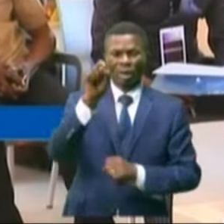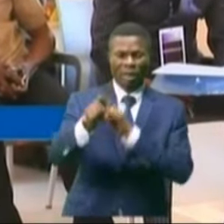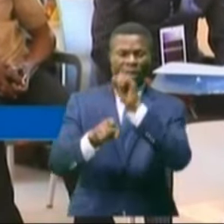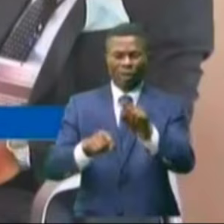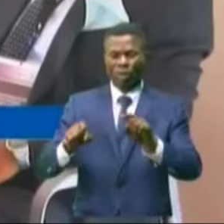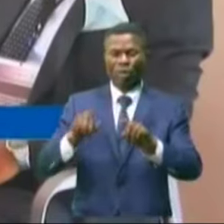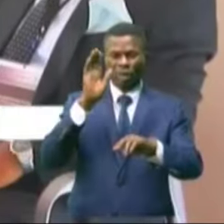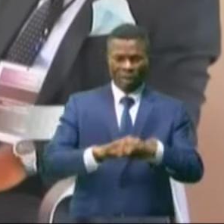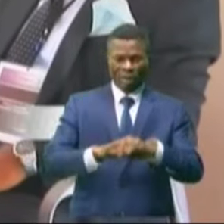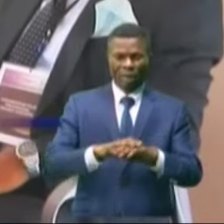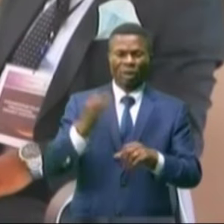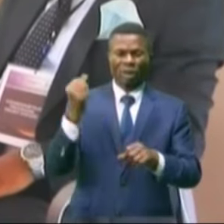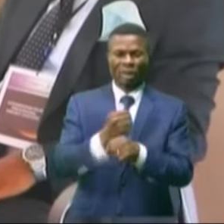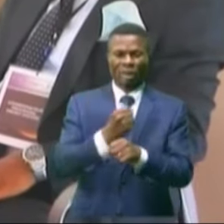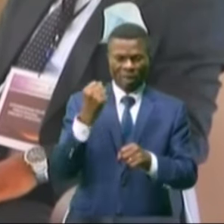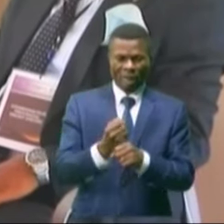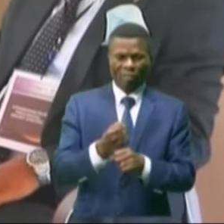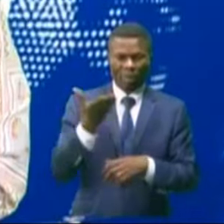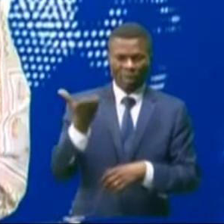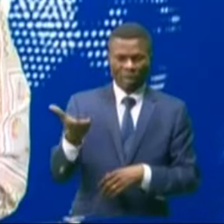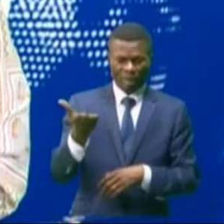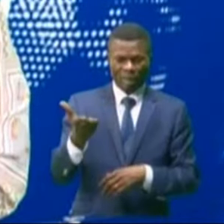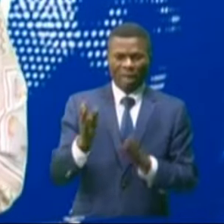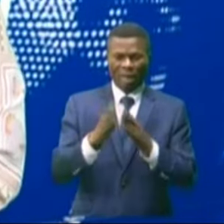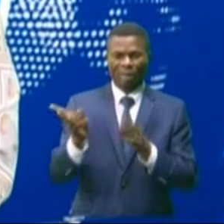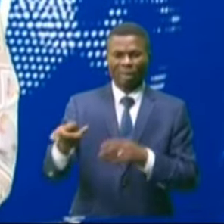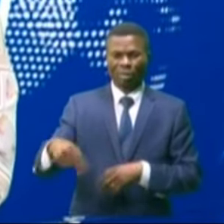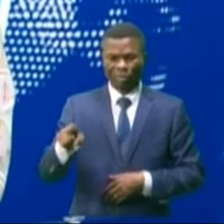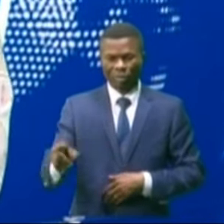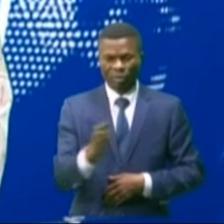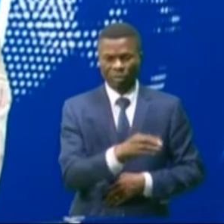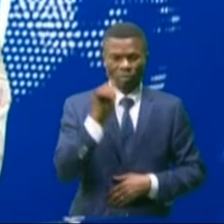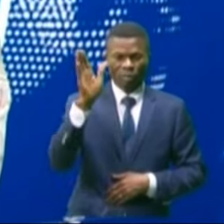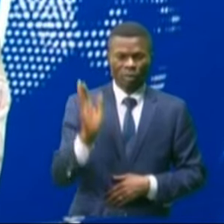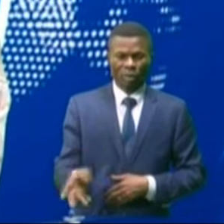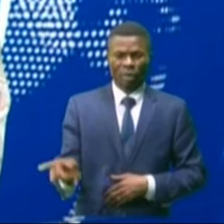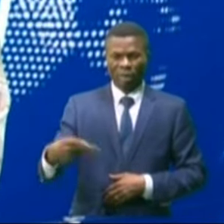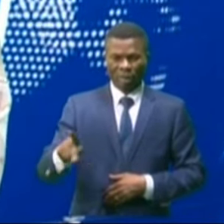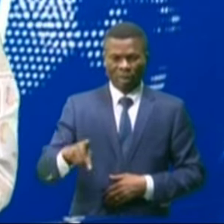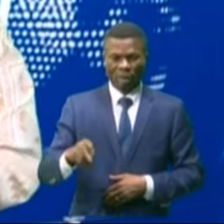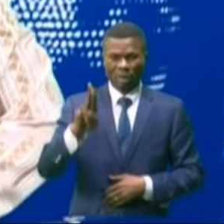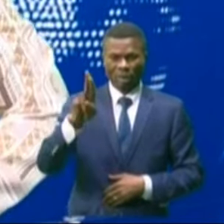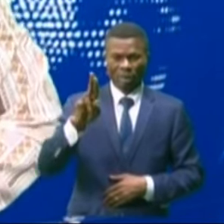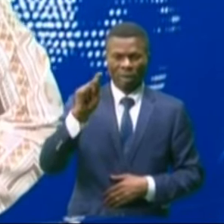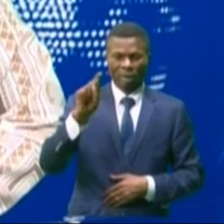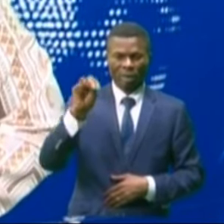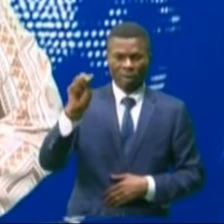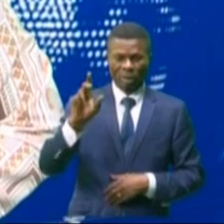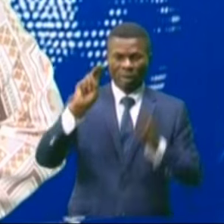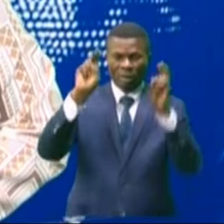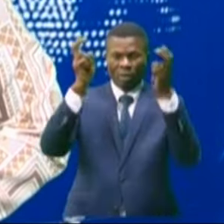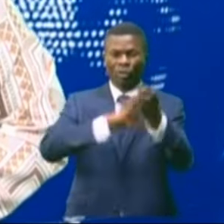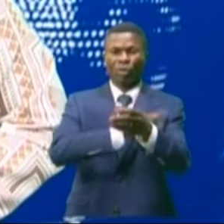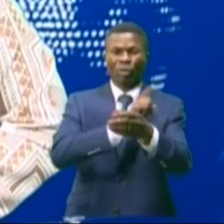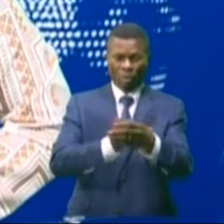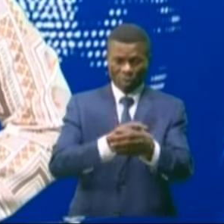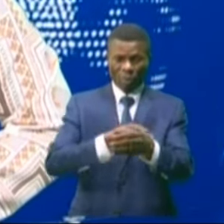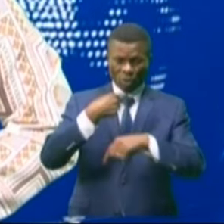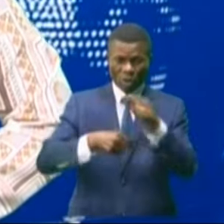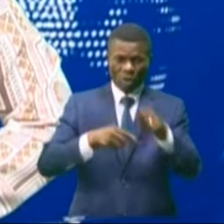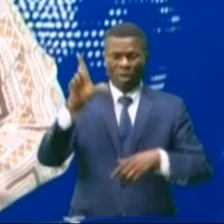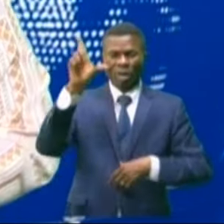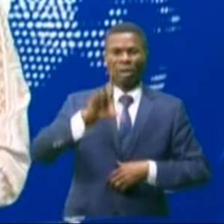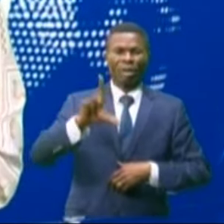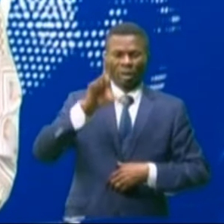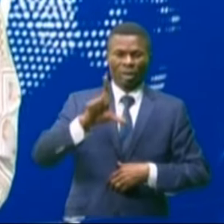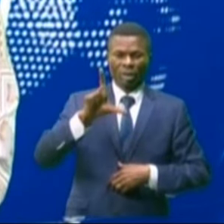à l'exercice de leurs fonctions. Le directeur provincial de la RTNC, Goma Touver Wundi, à